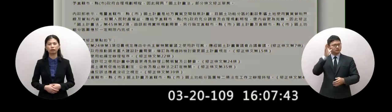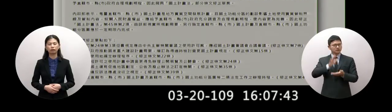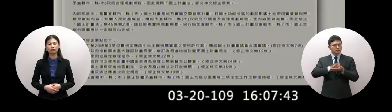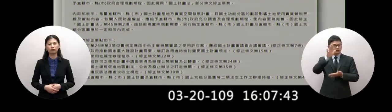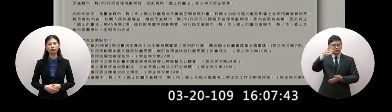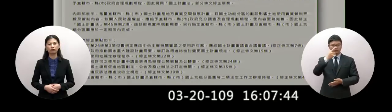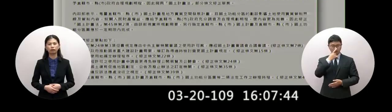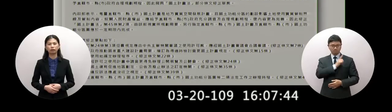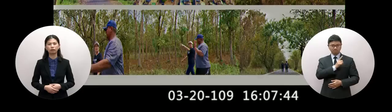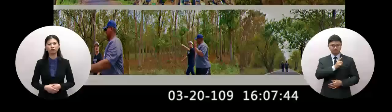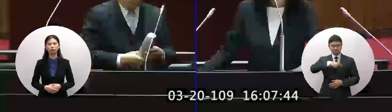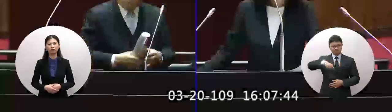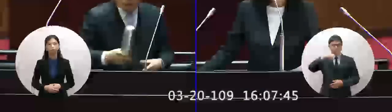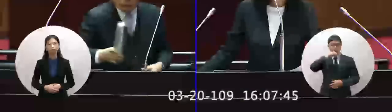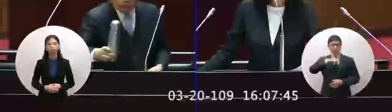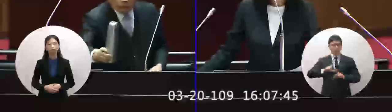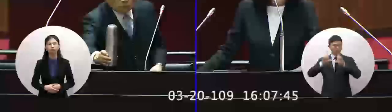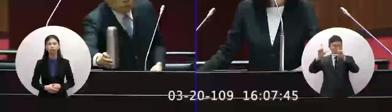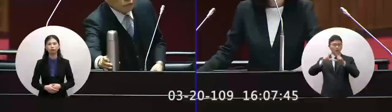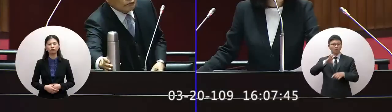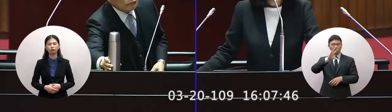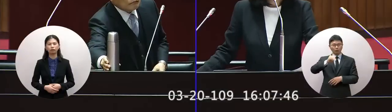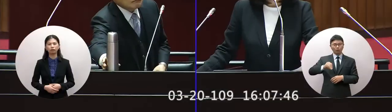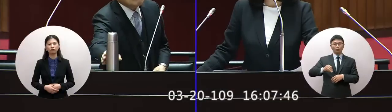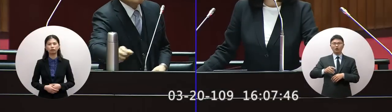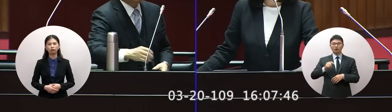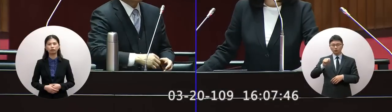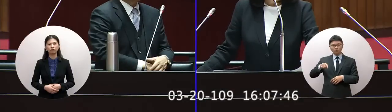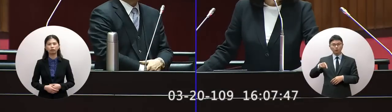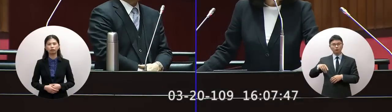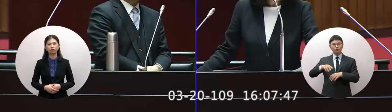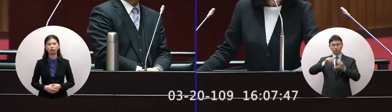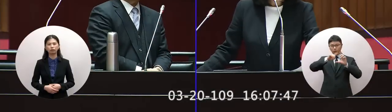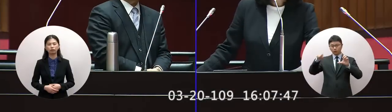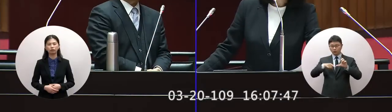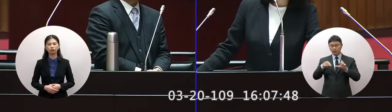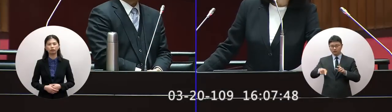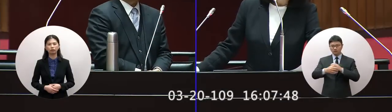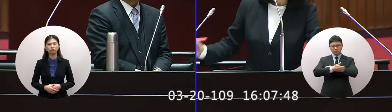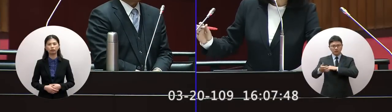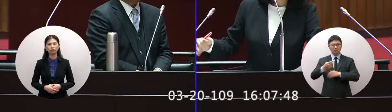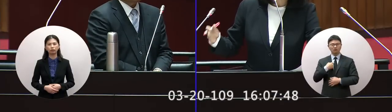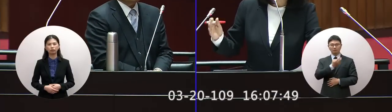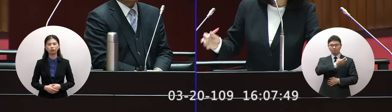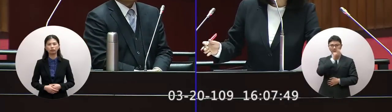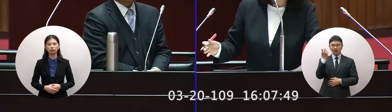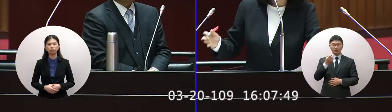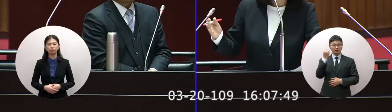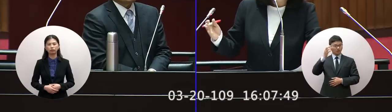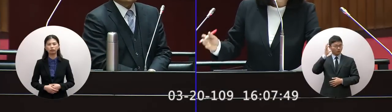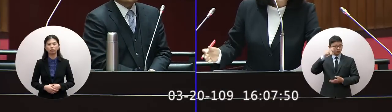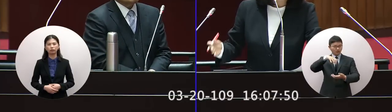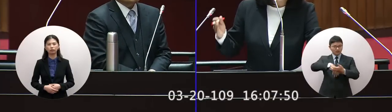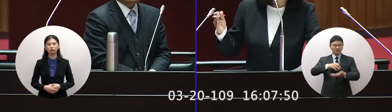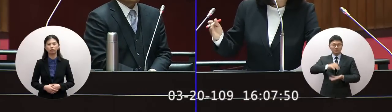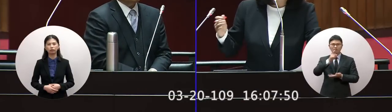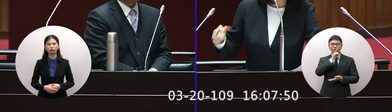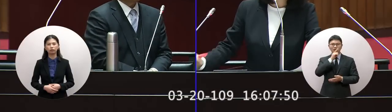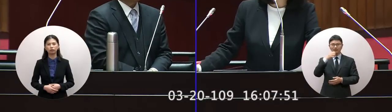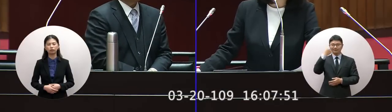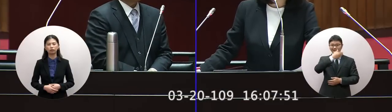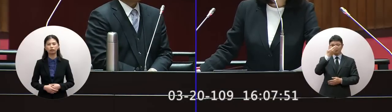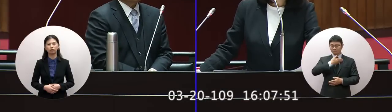我亲自到了屏东的万峦，我实地的了解，我这才发现新闻里面所谓台